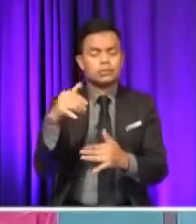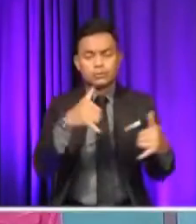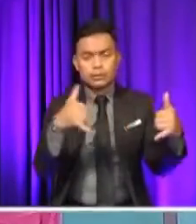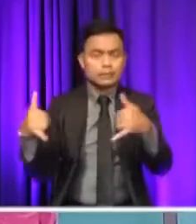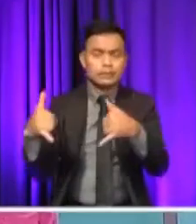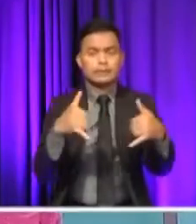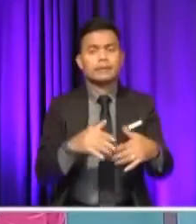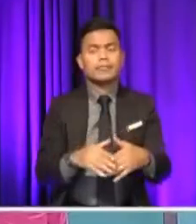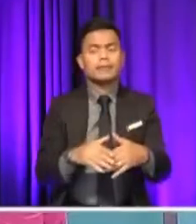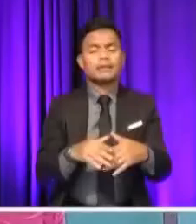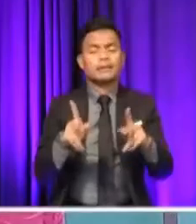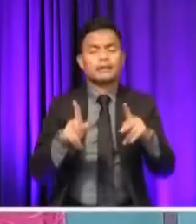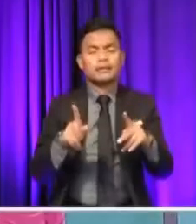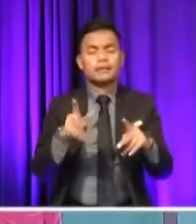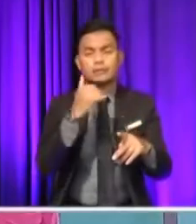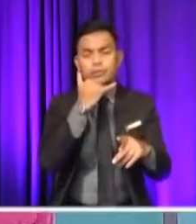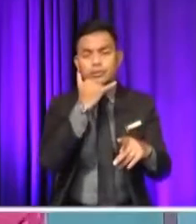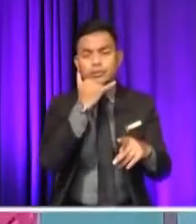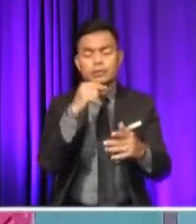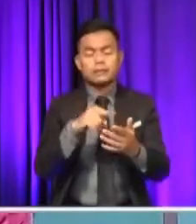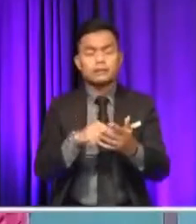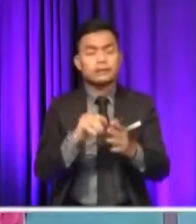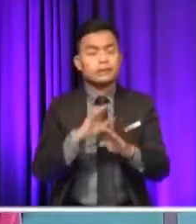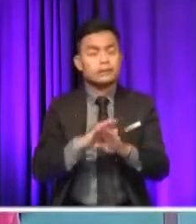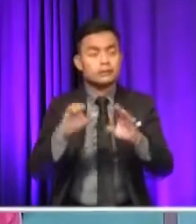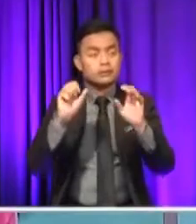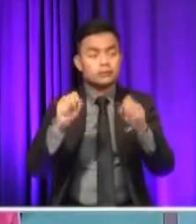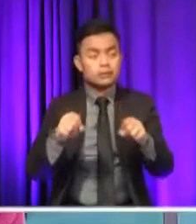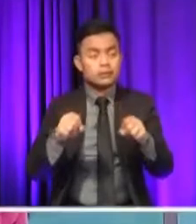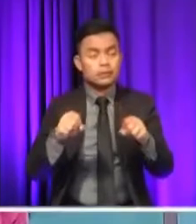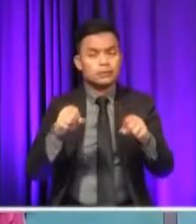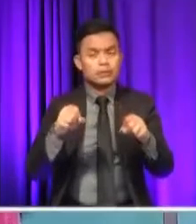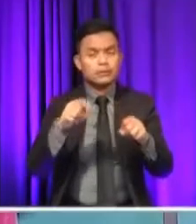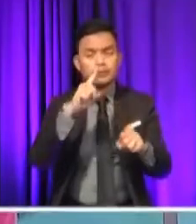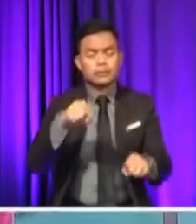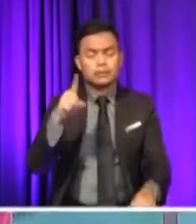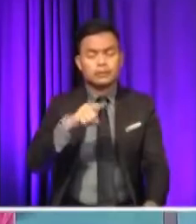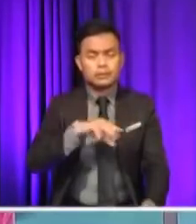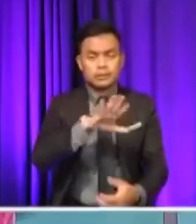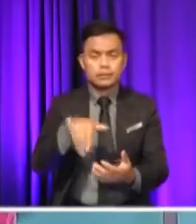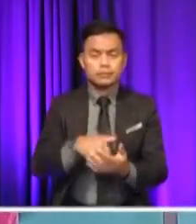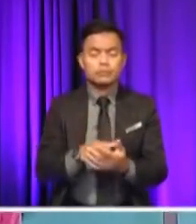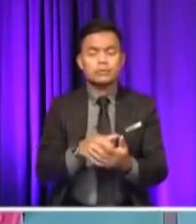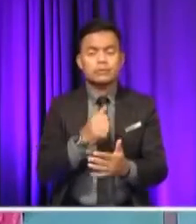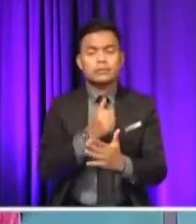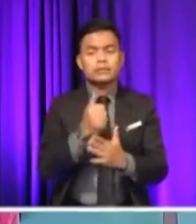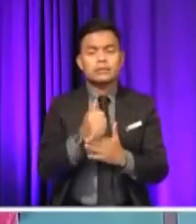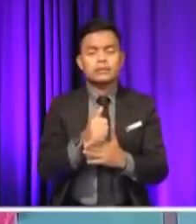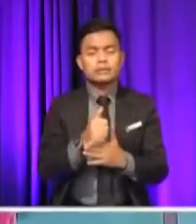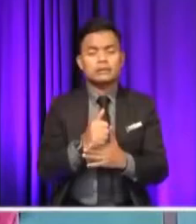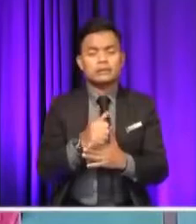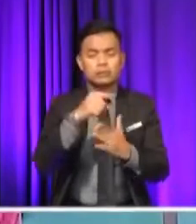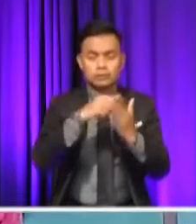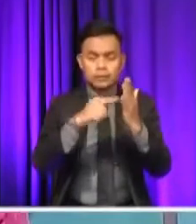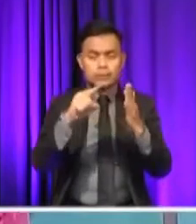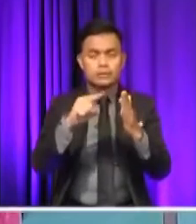ni, tak boleh tanda right semua dan tak boleh pangkah semua. Tak boleh. Oh, okey. Tak boleh main hentam je. Salah, tak boleh. Okey, Betul. 4 markah untuk